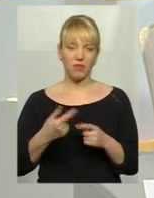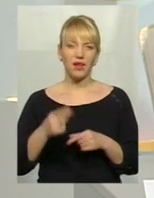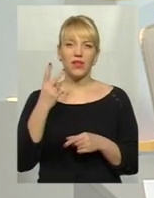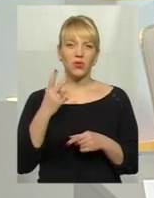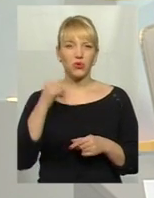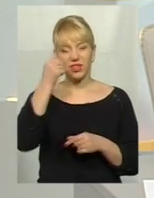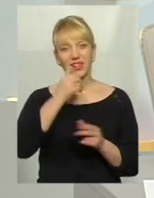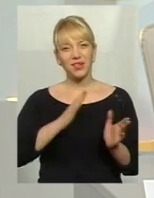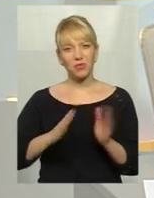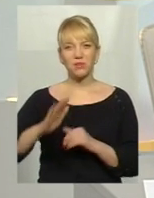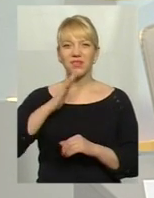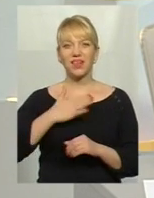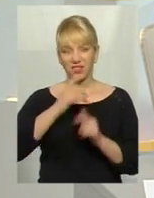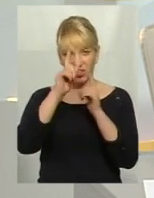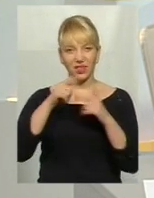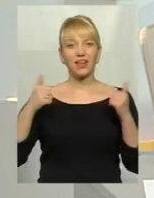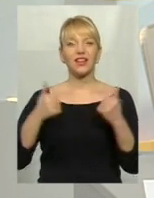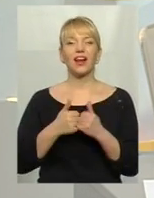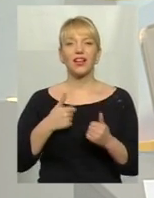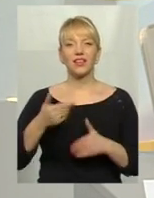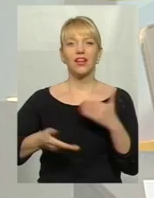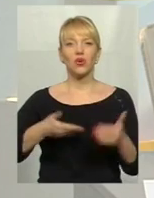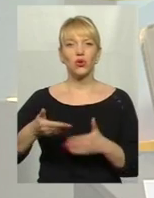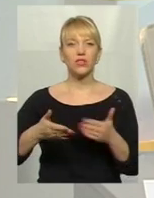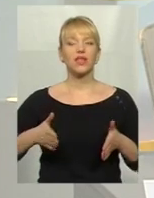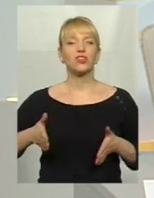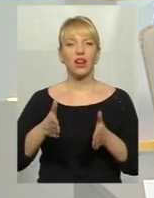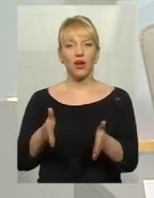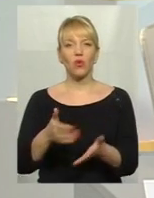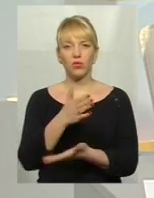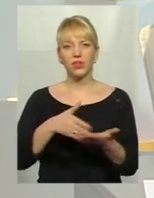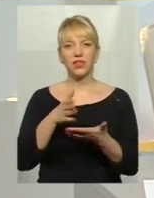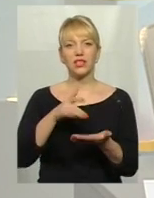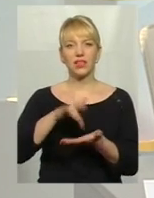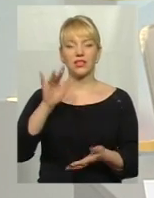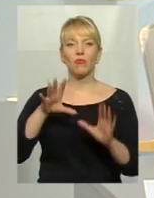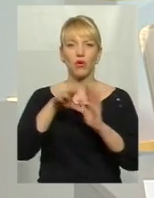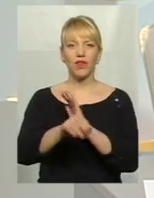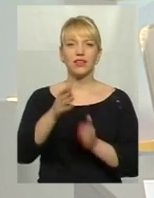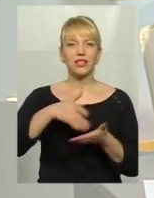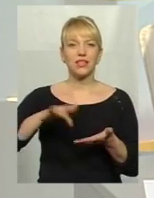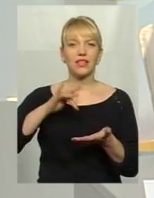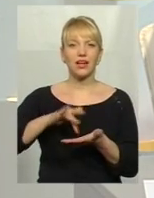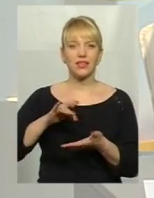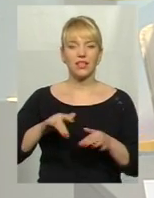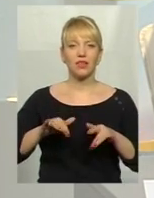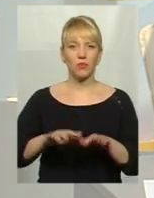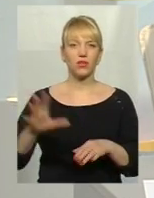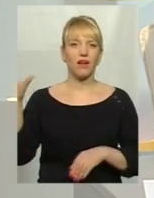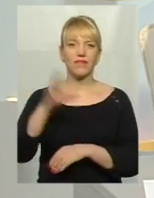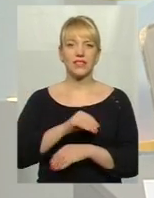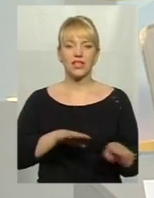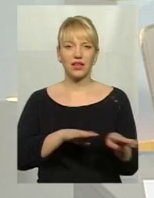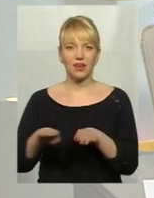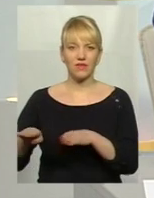рік поспіль наша країна рухається шляхом децентралізації. Впровадження децентралізаційних процесів на усіх